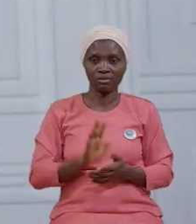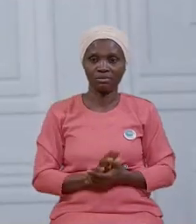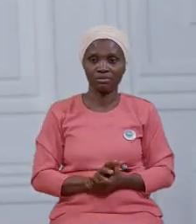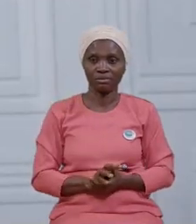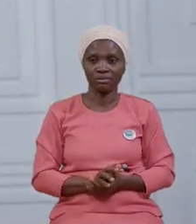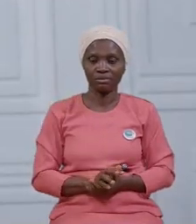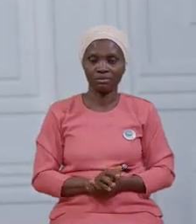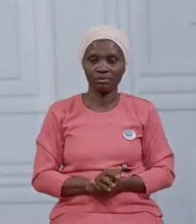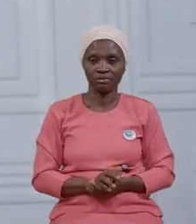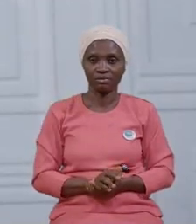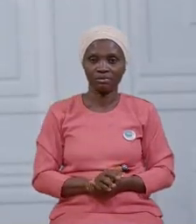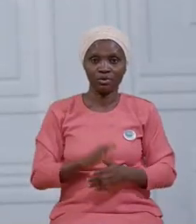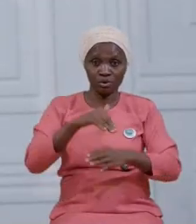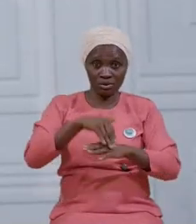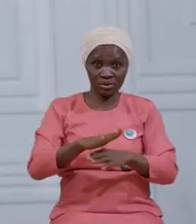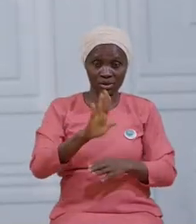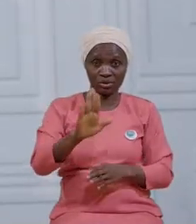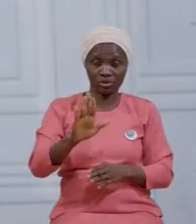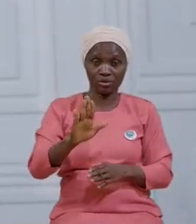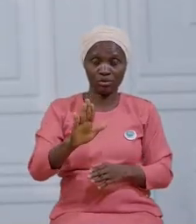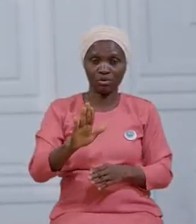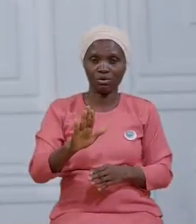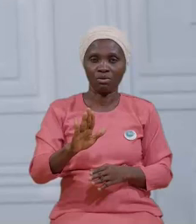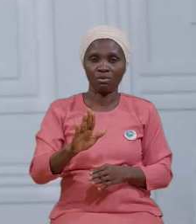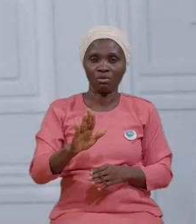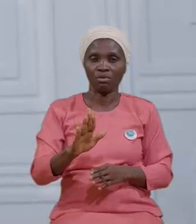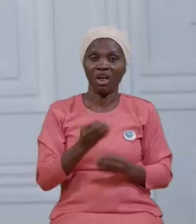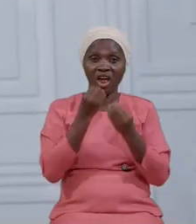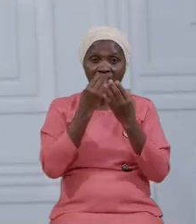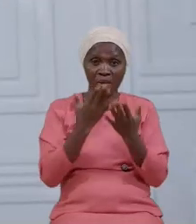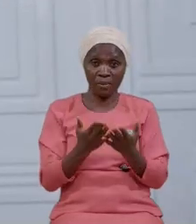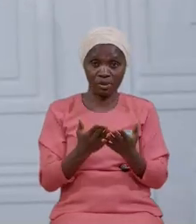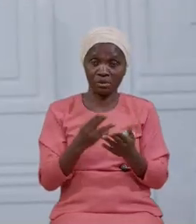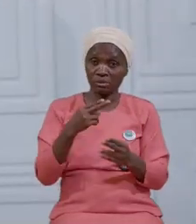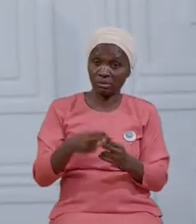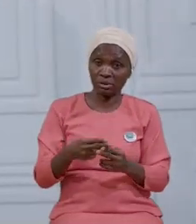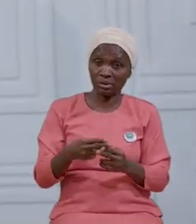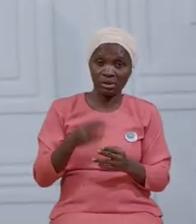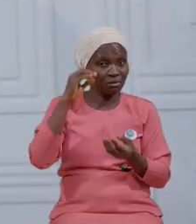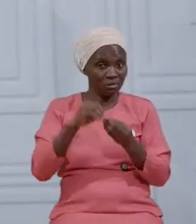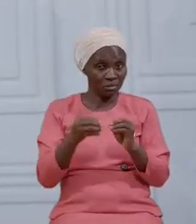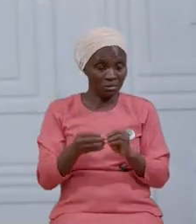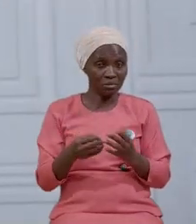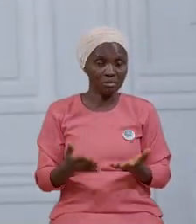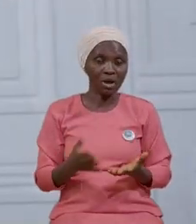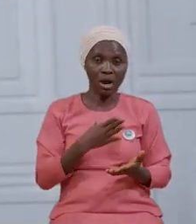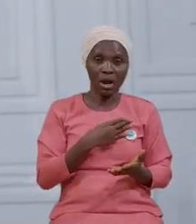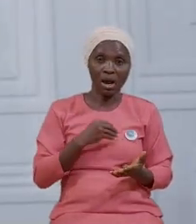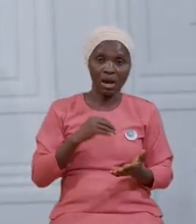Envoyez donc vos informations, nom, numéro de téléphone et votre